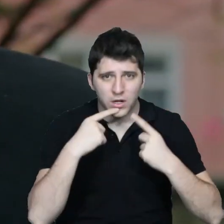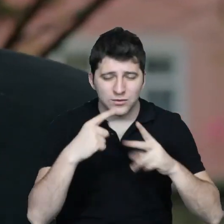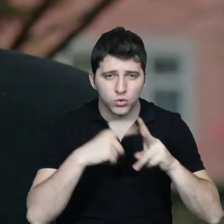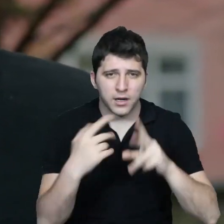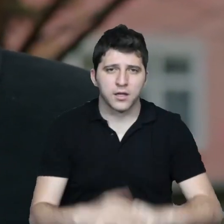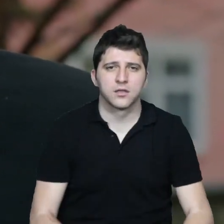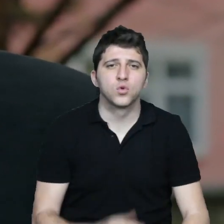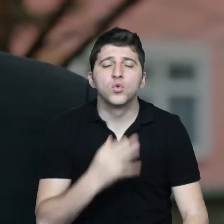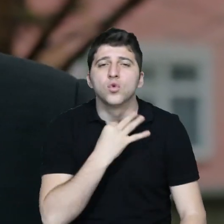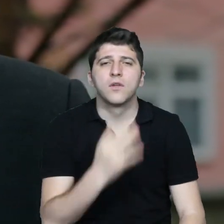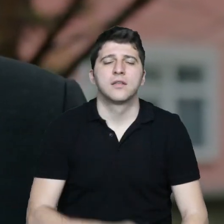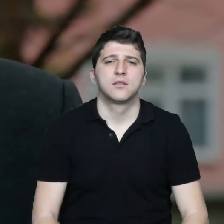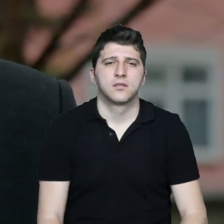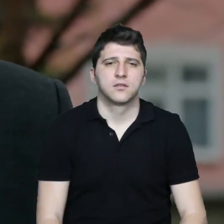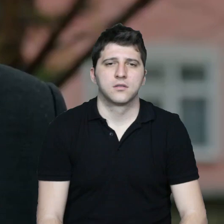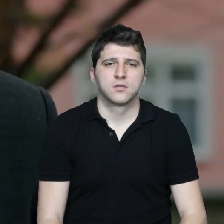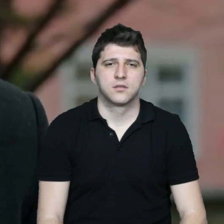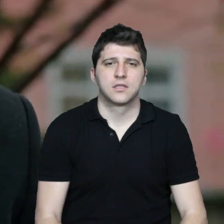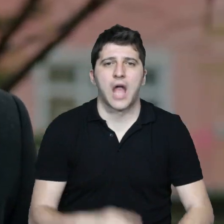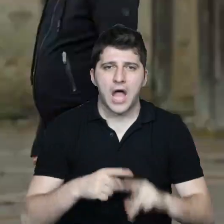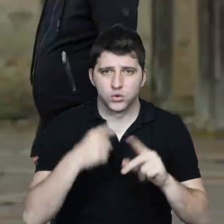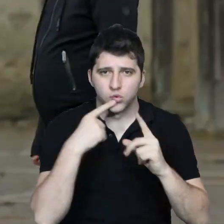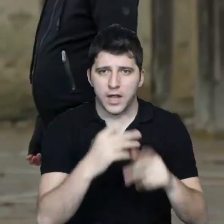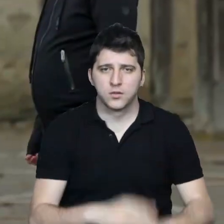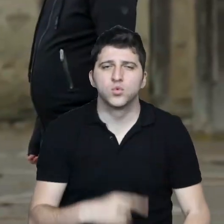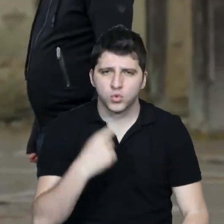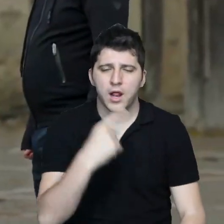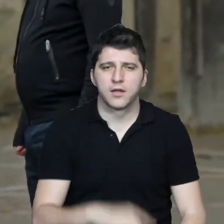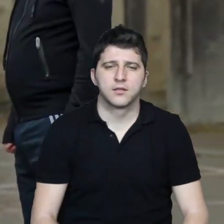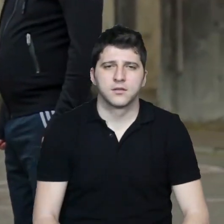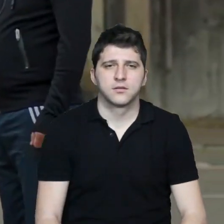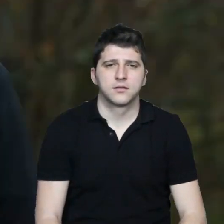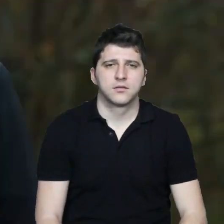Kübra? Lütfen. Asil söyler değil mi? Söyler.